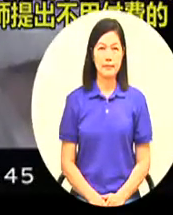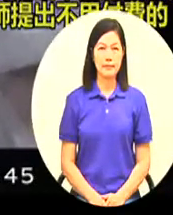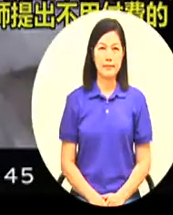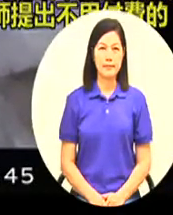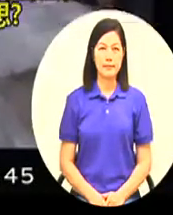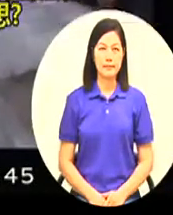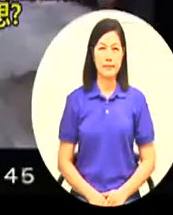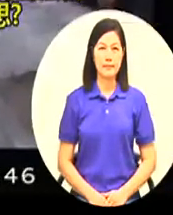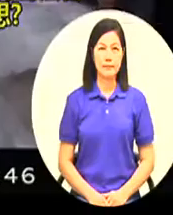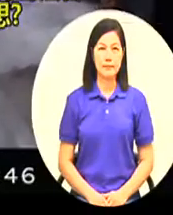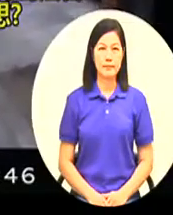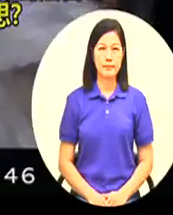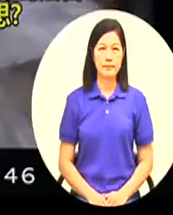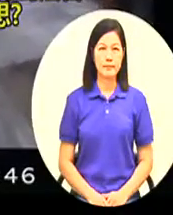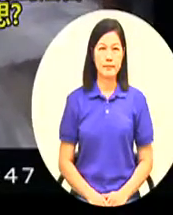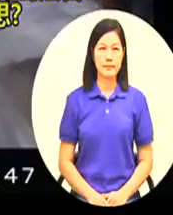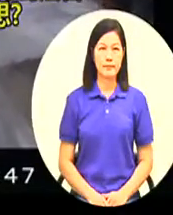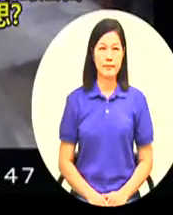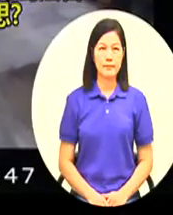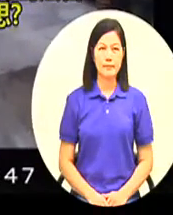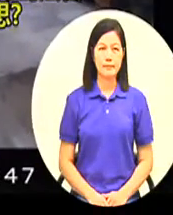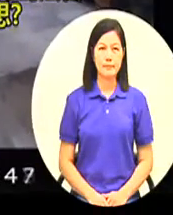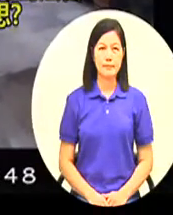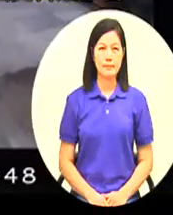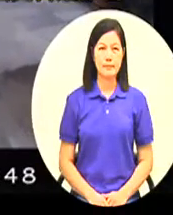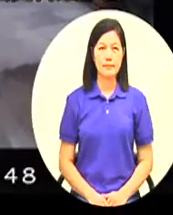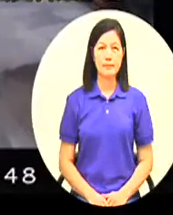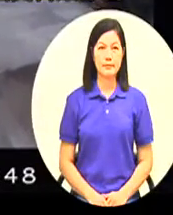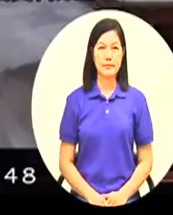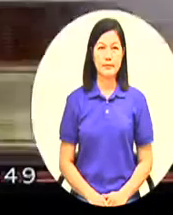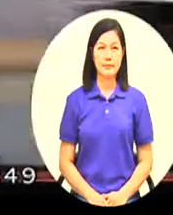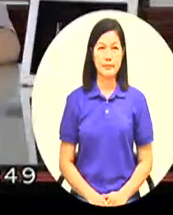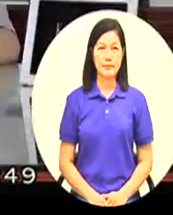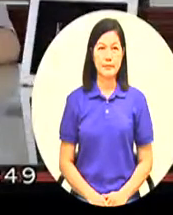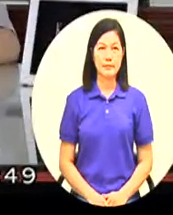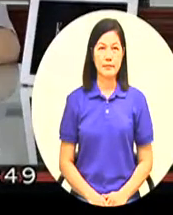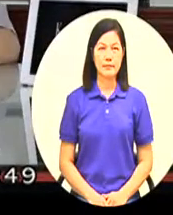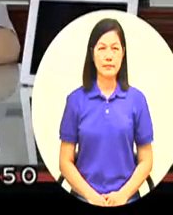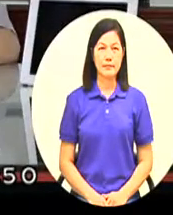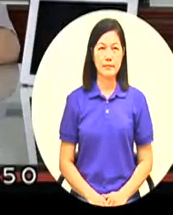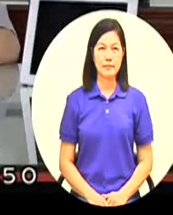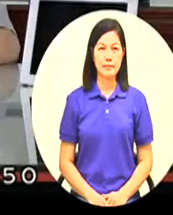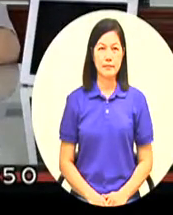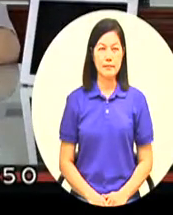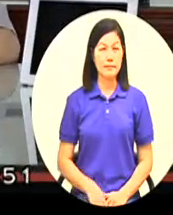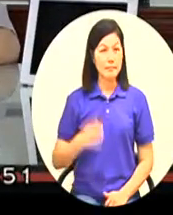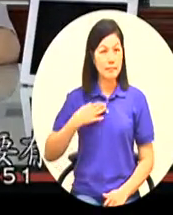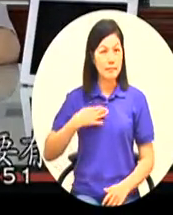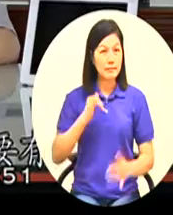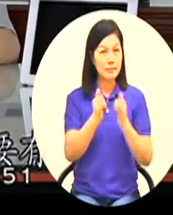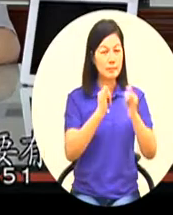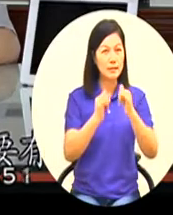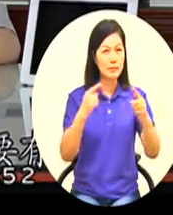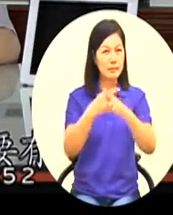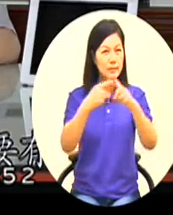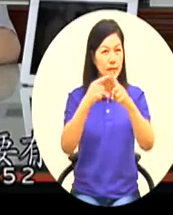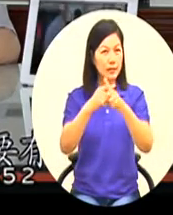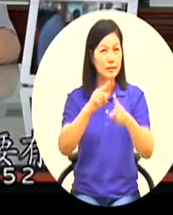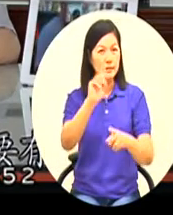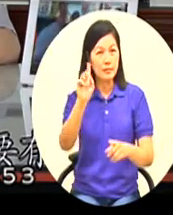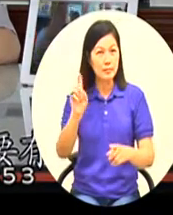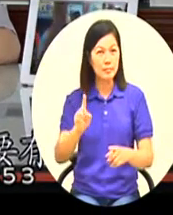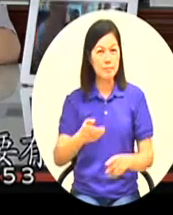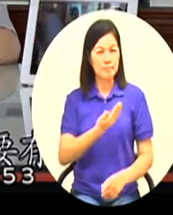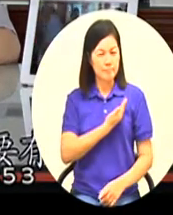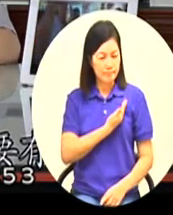用付费的。你24小时内见到法官，没错的意思。哦，回家我顺便再让你看。 调解民众纠纷，除了有耐性